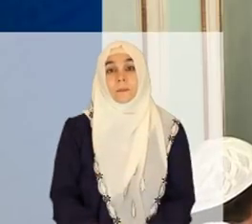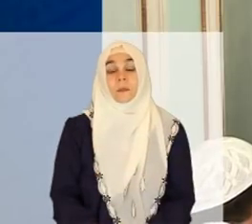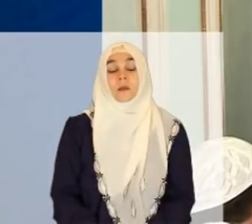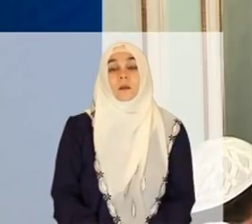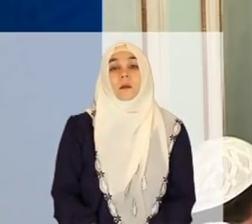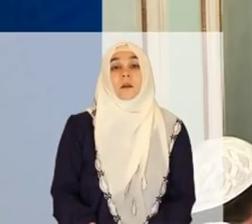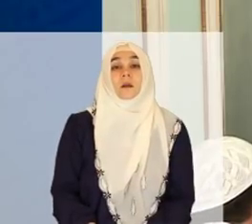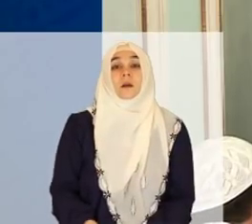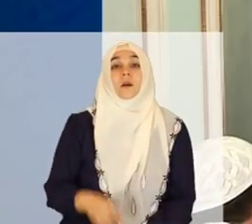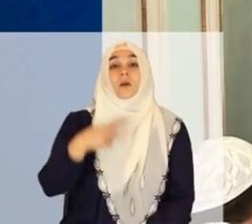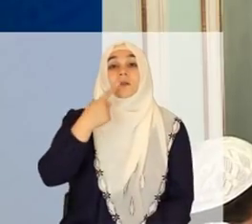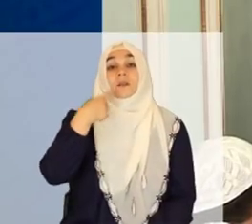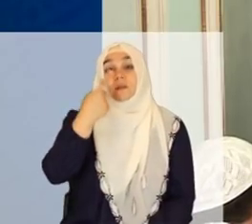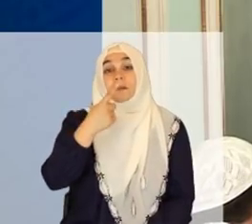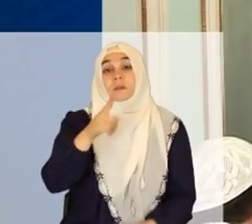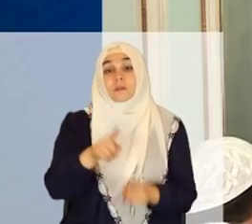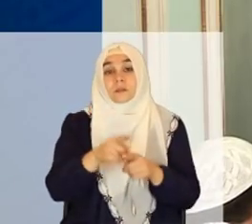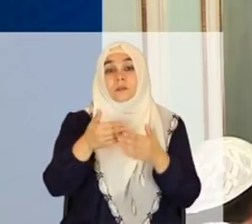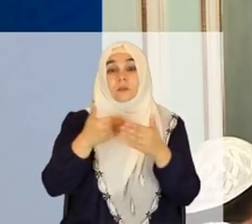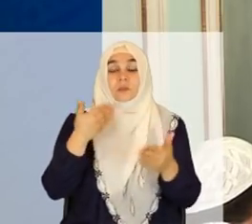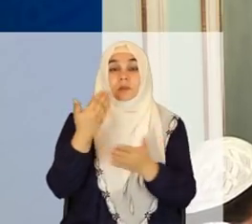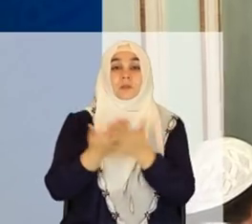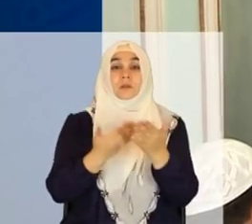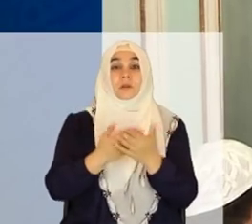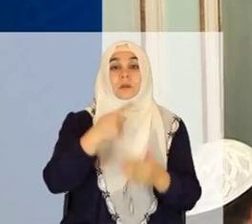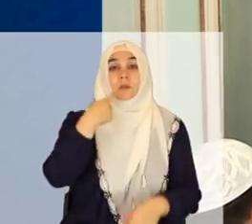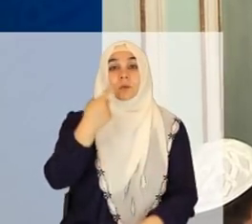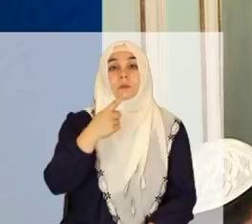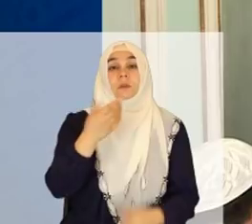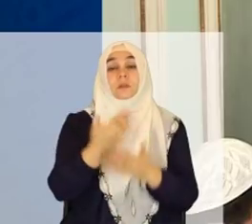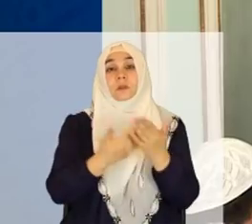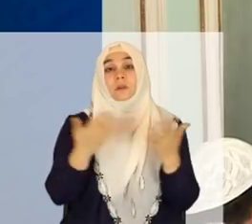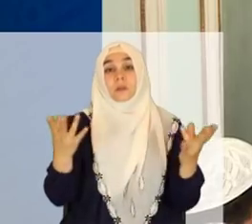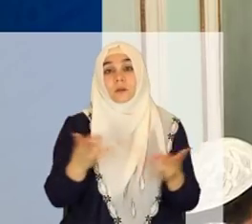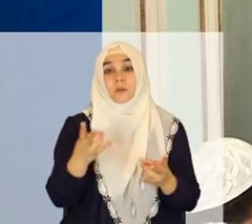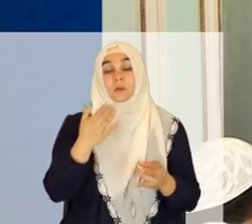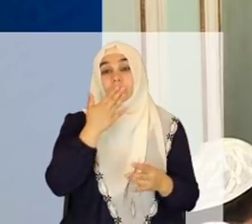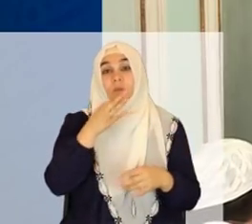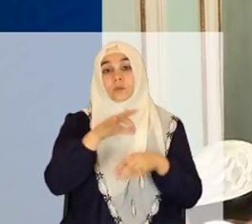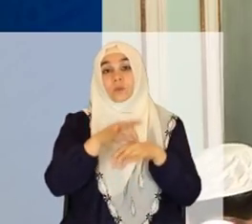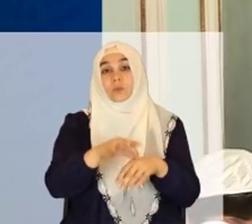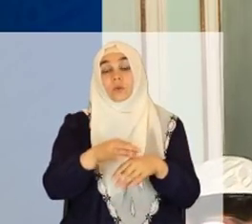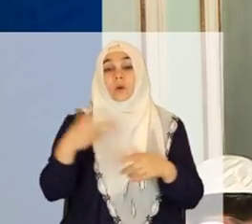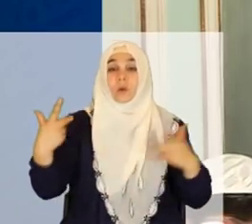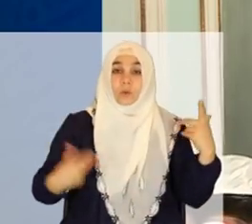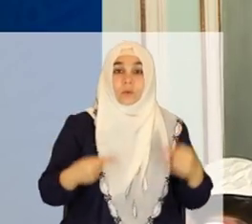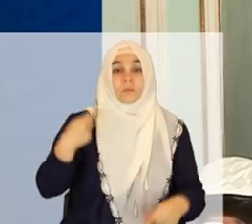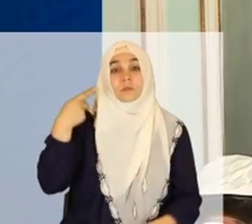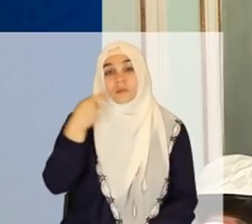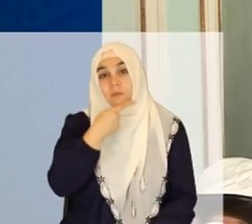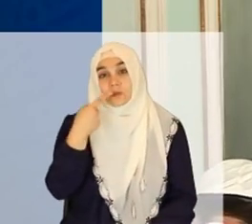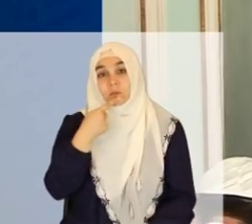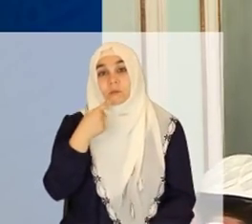Avvalo patvo berishdan oldin nasihat aytiladi bu vaqtlarda. Nasihat shuki, roza vaqtida o'sha ukolmi, tish